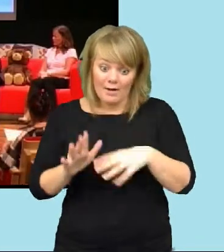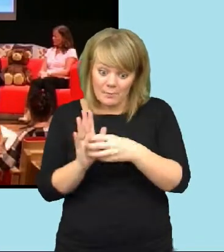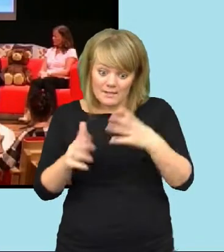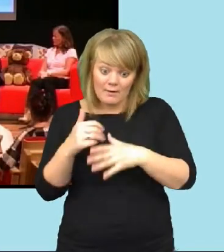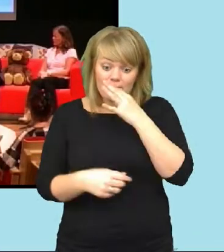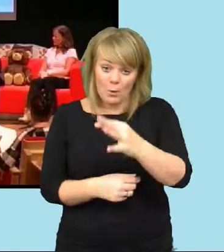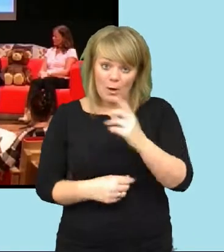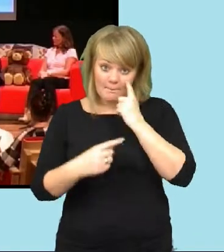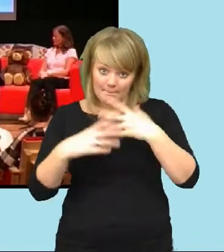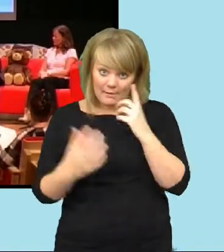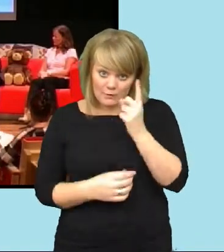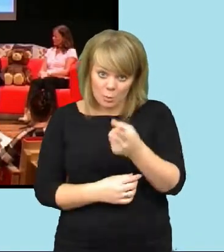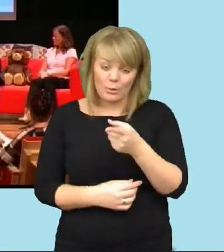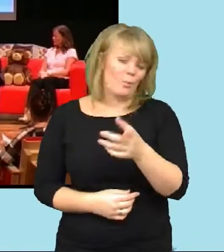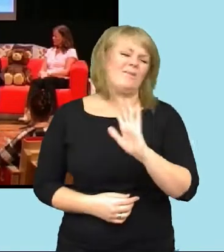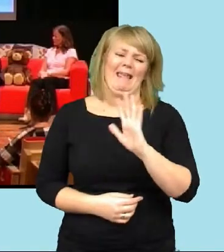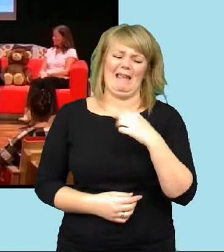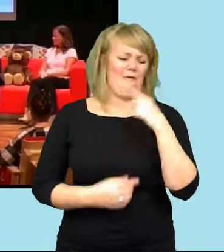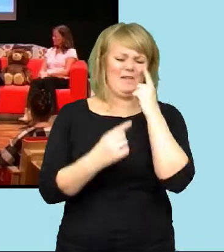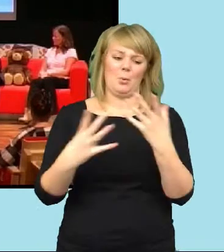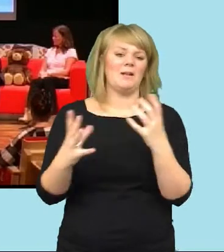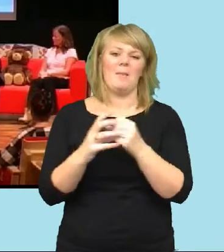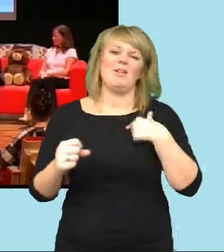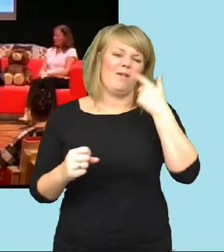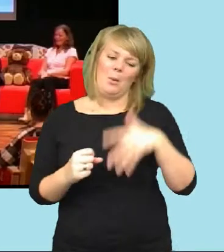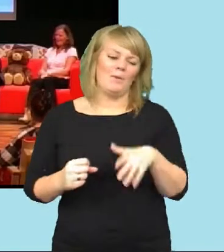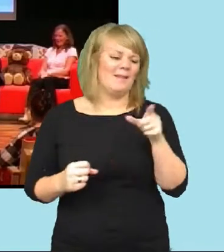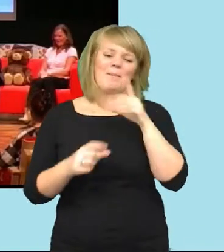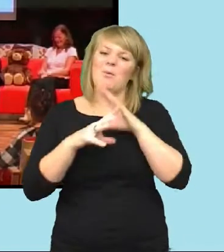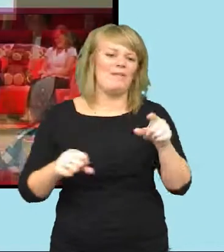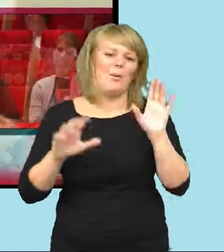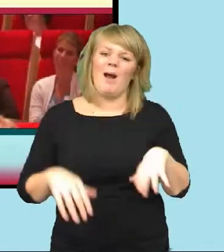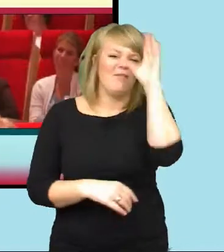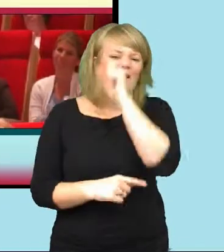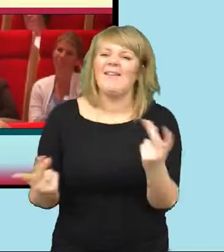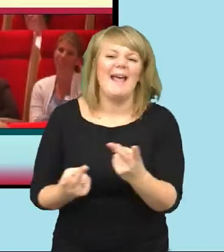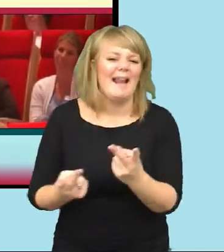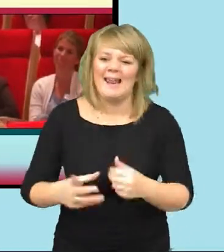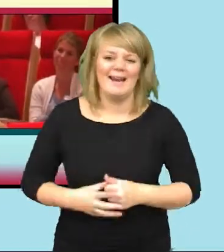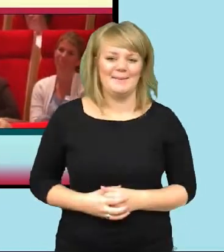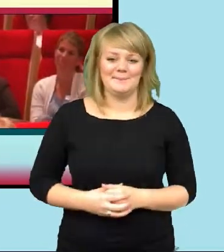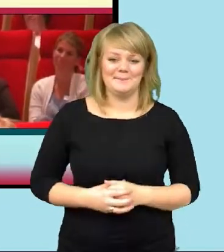förstått vad han har sagt? Nej, det har jag inte, men jag tror inte han har fattat så mycket heller.